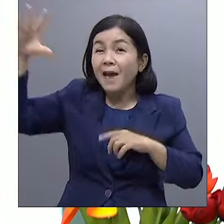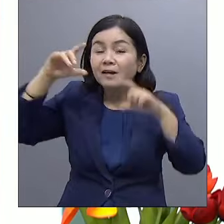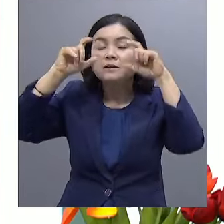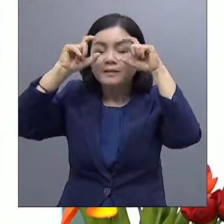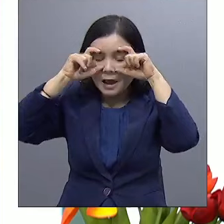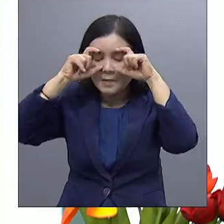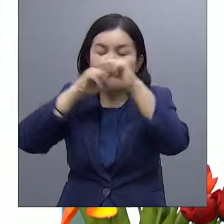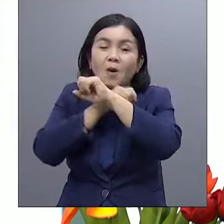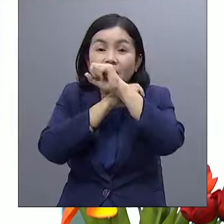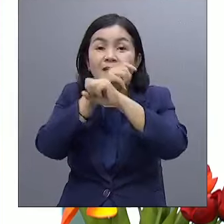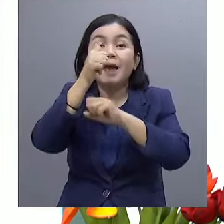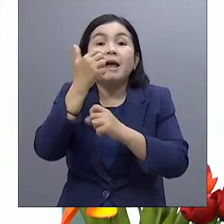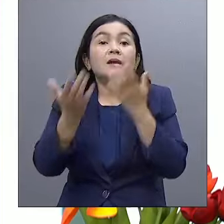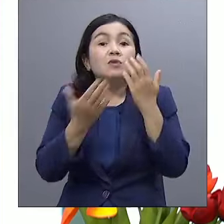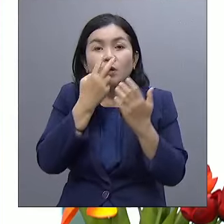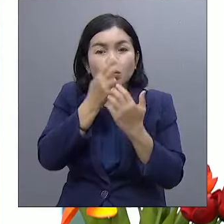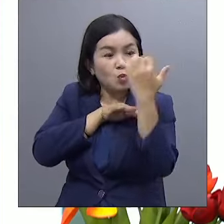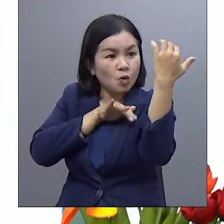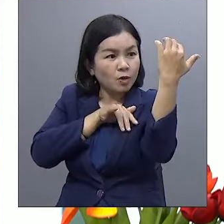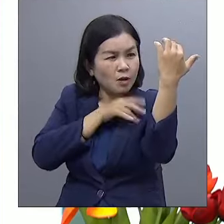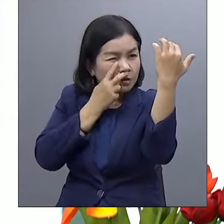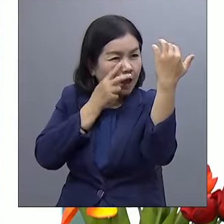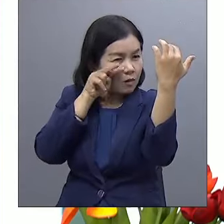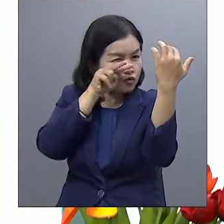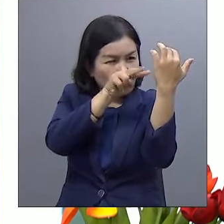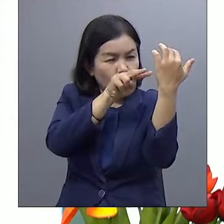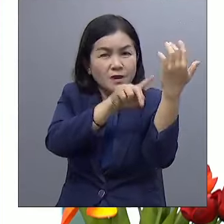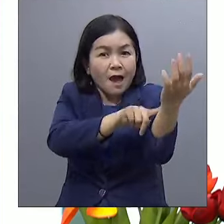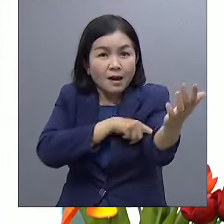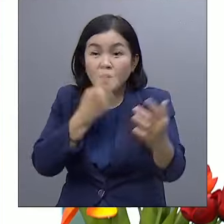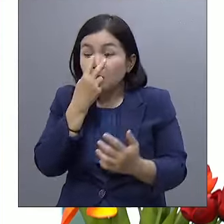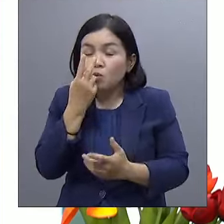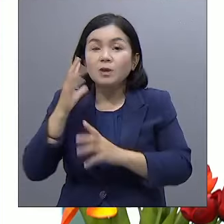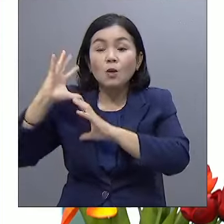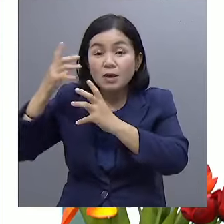ใส่หรือคนที่ต้องทำงานอยู่บนหน้าจอนานๆนะครับหรือว่าจะต้องดูซีรีส์ยาว